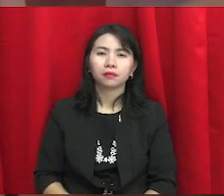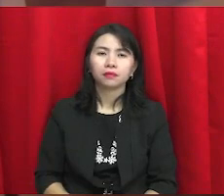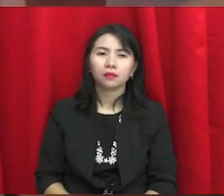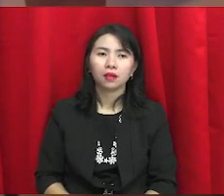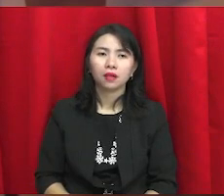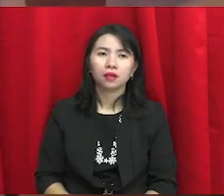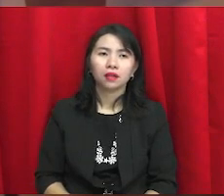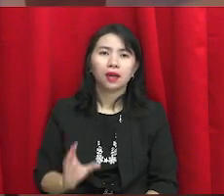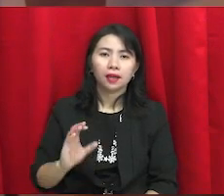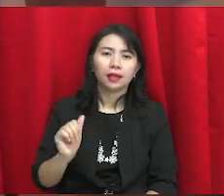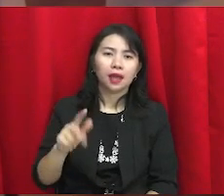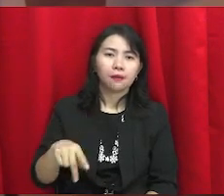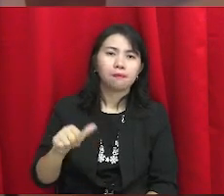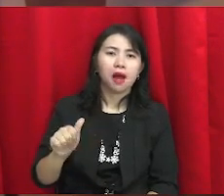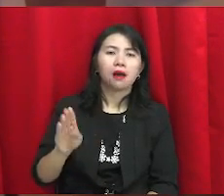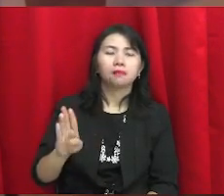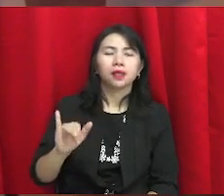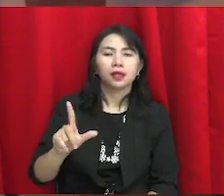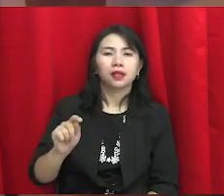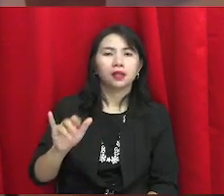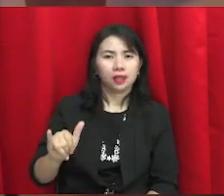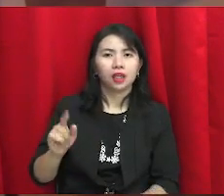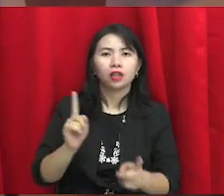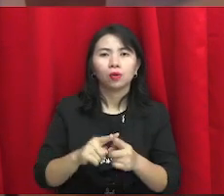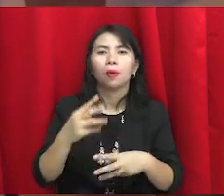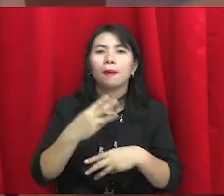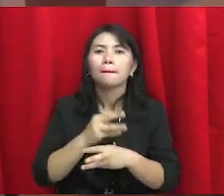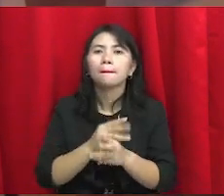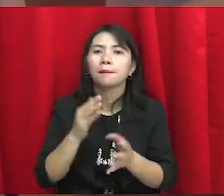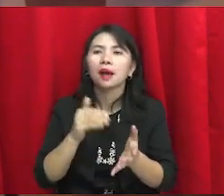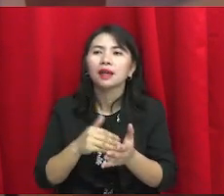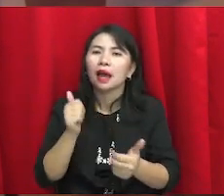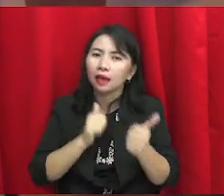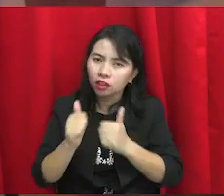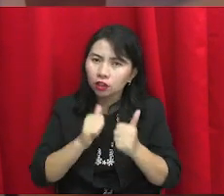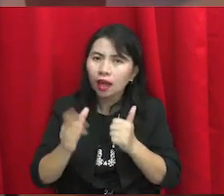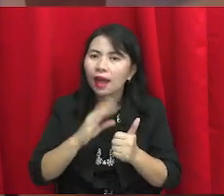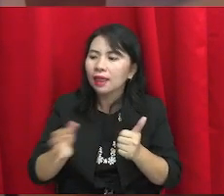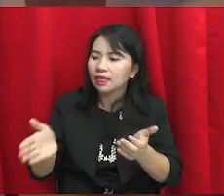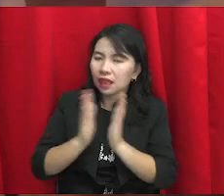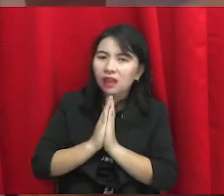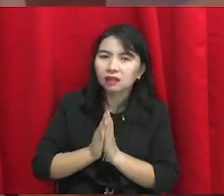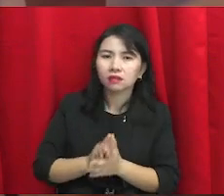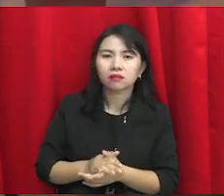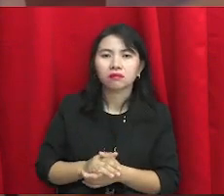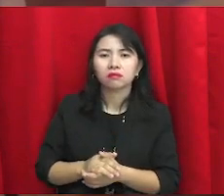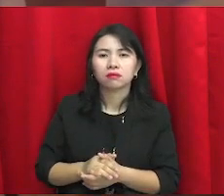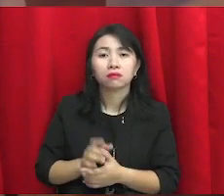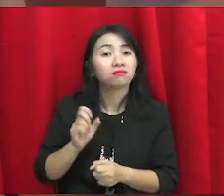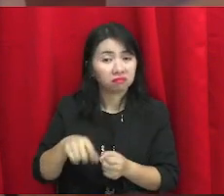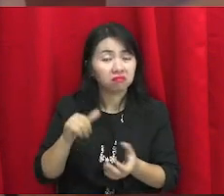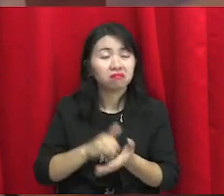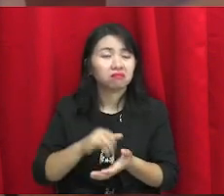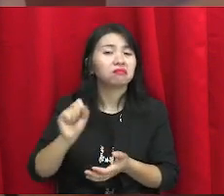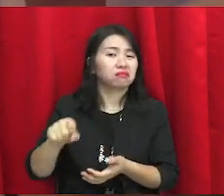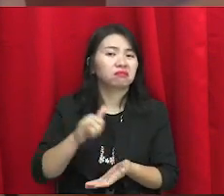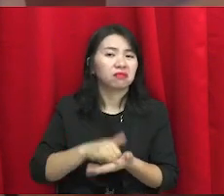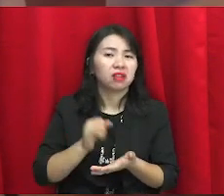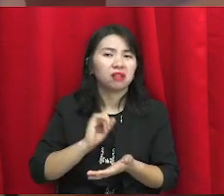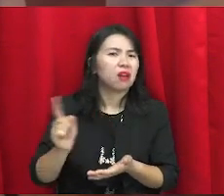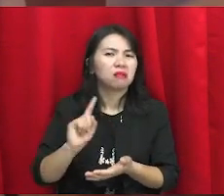capability na magpuna. Diba? So, ganun lagi. Which is very wrong.